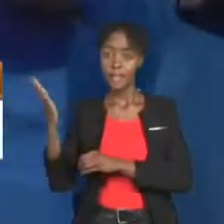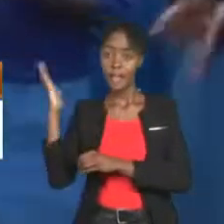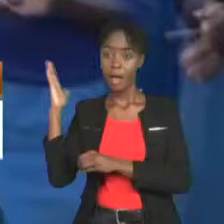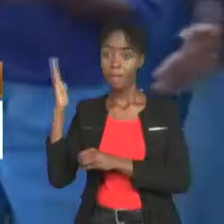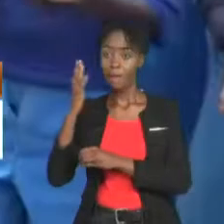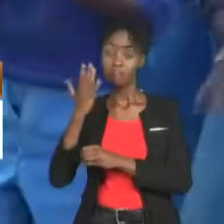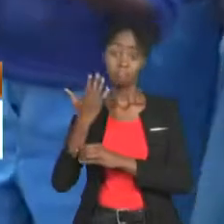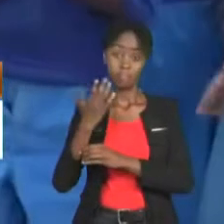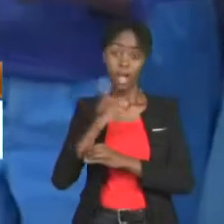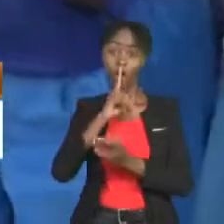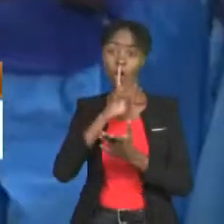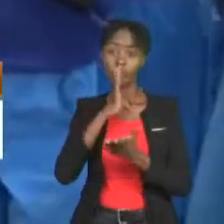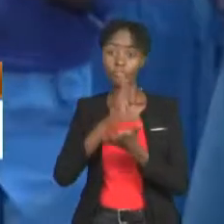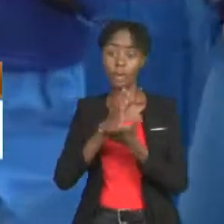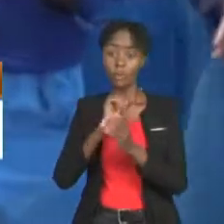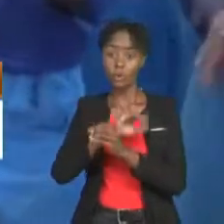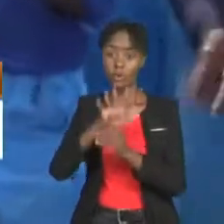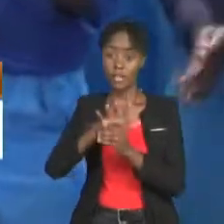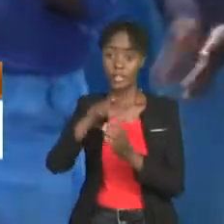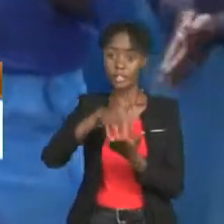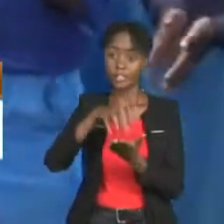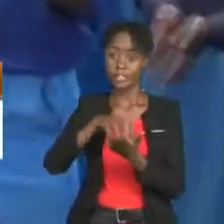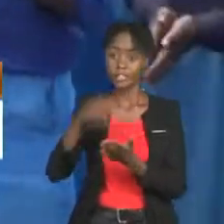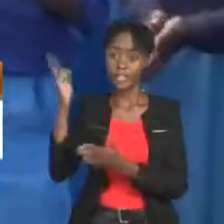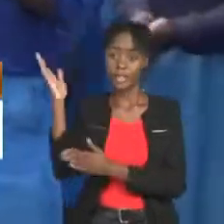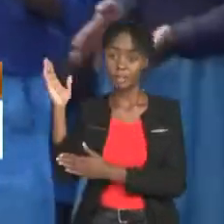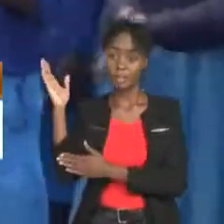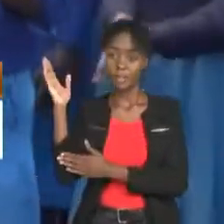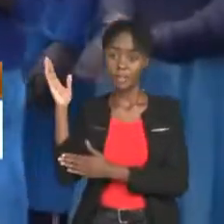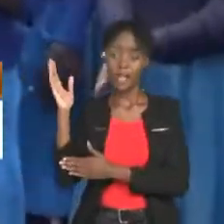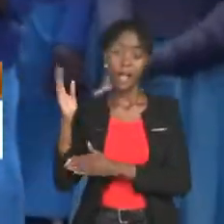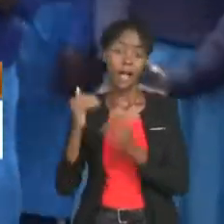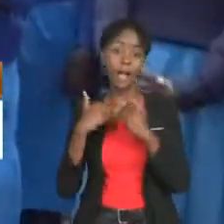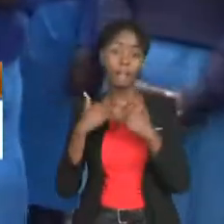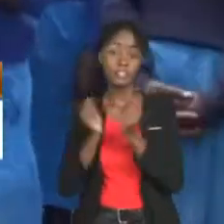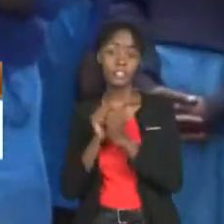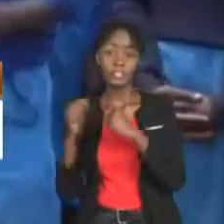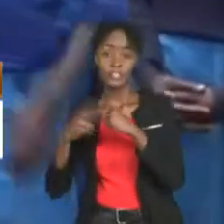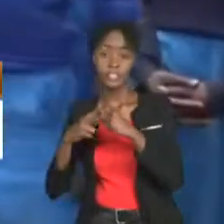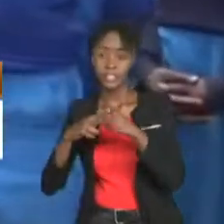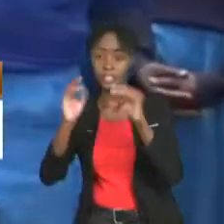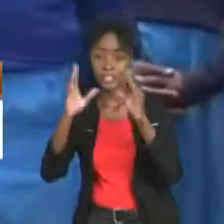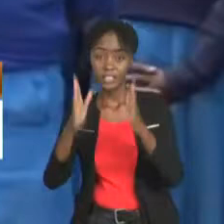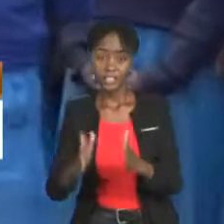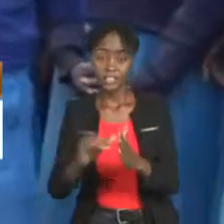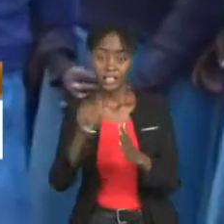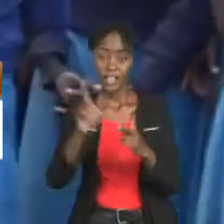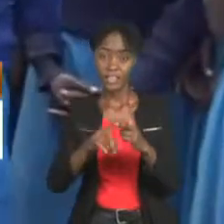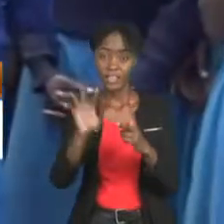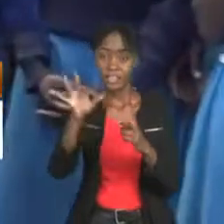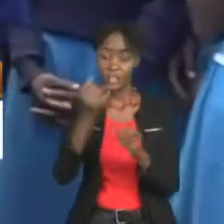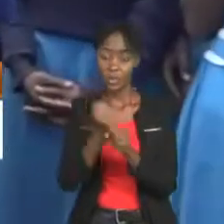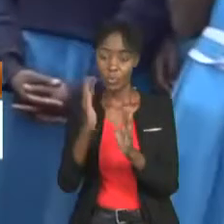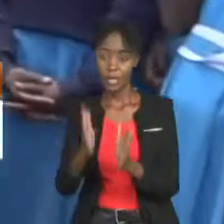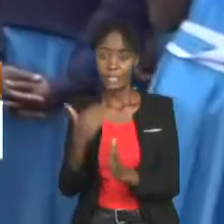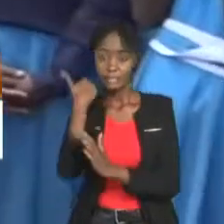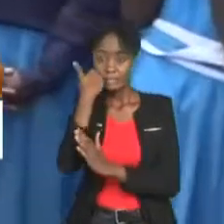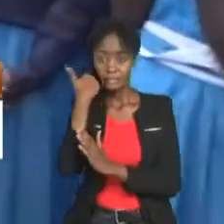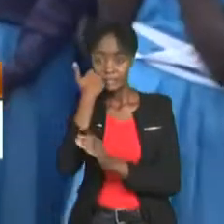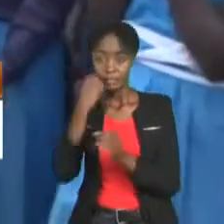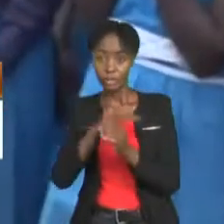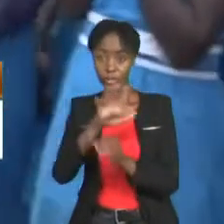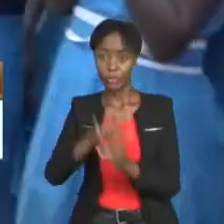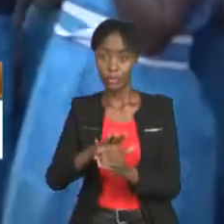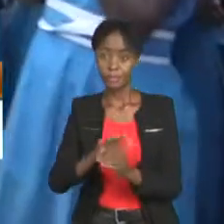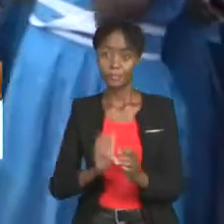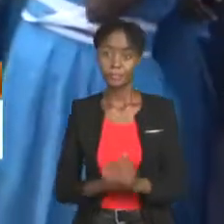katika taasisi za elimu katika kaunti hiyo ni pamoja na walimu 17 na wafanyikazi wengine 3. Vilevile alisema